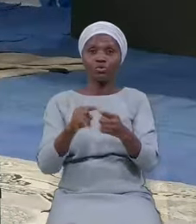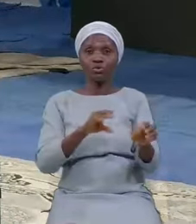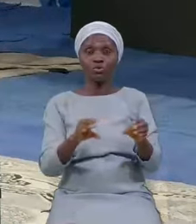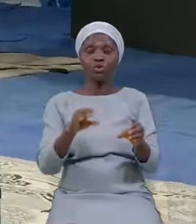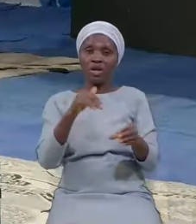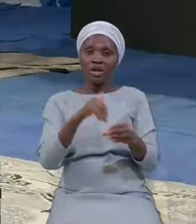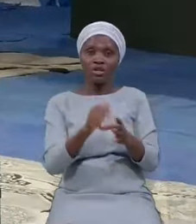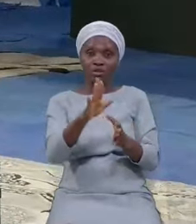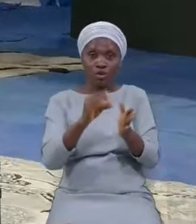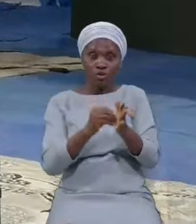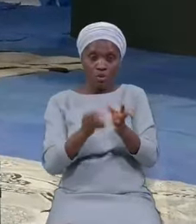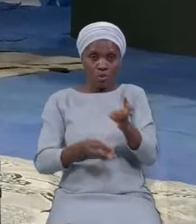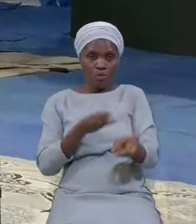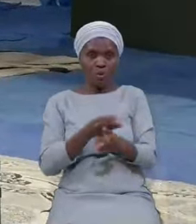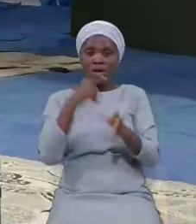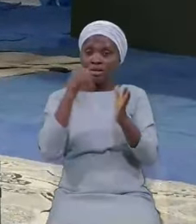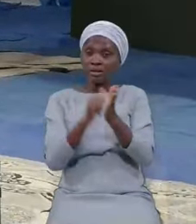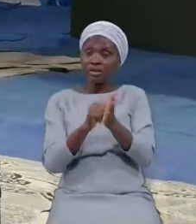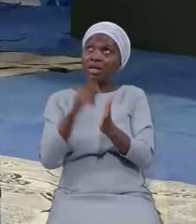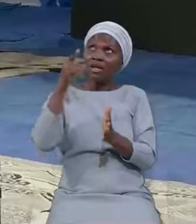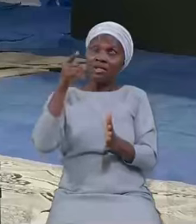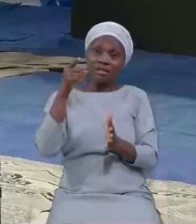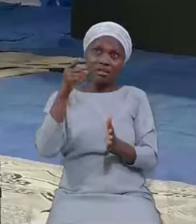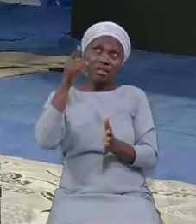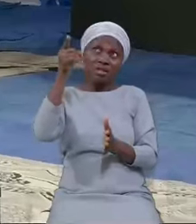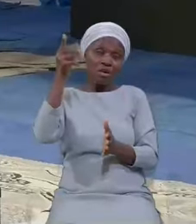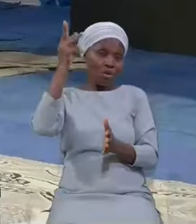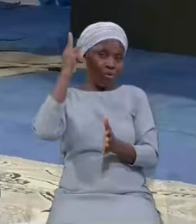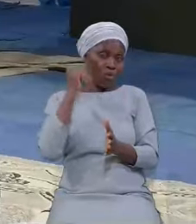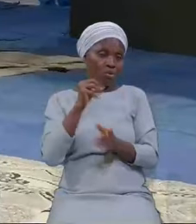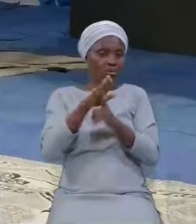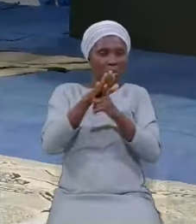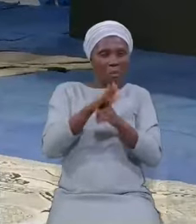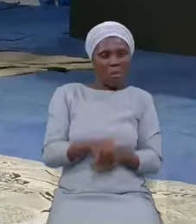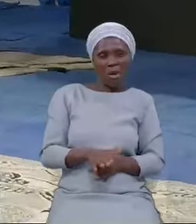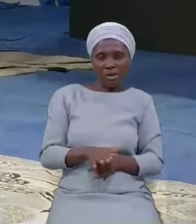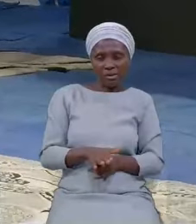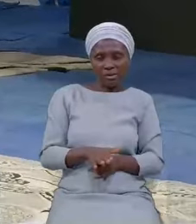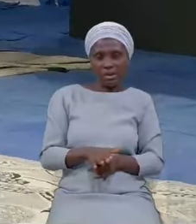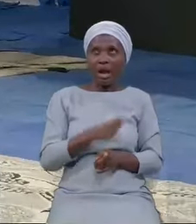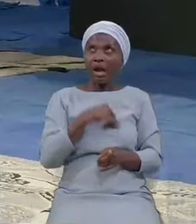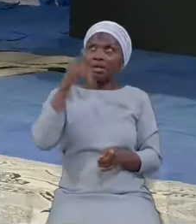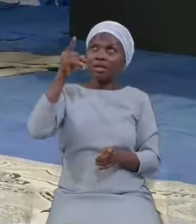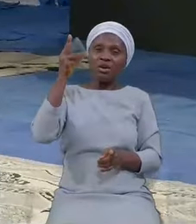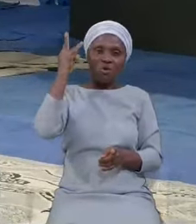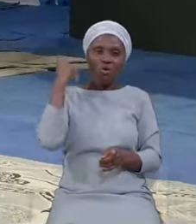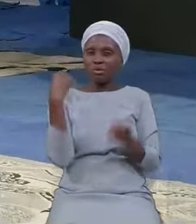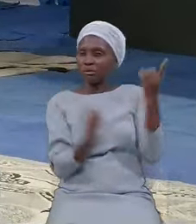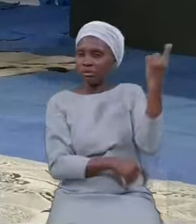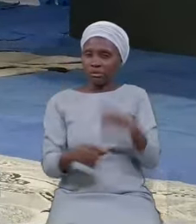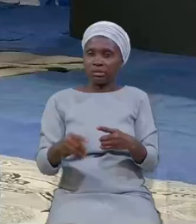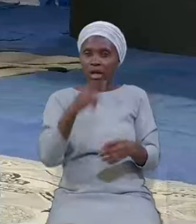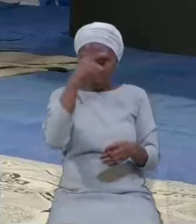été maltraité et opprimé pour toi, en ta faveur, et n'a point ouvert